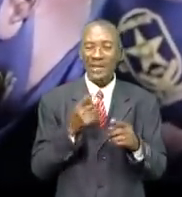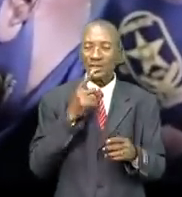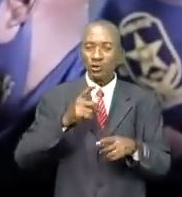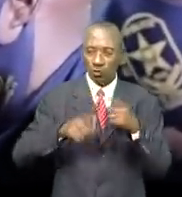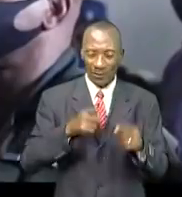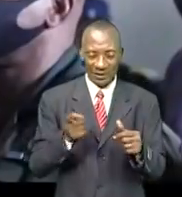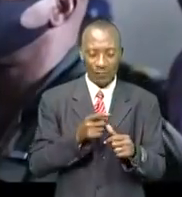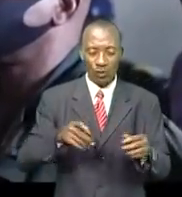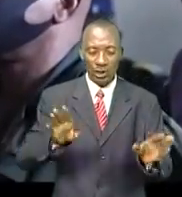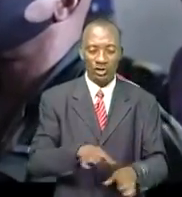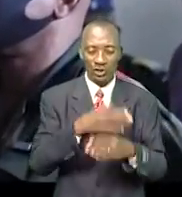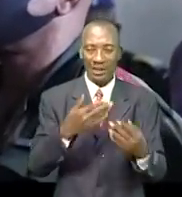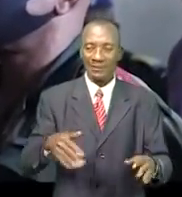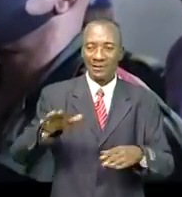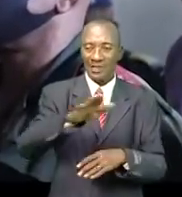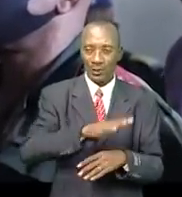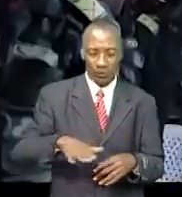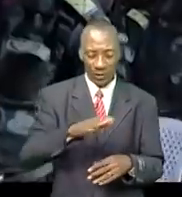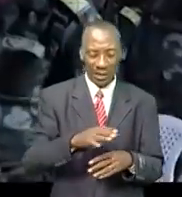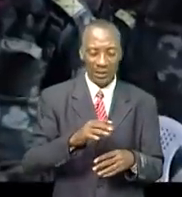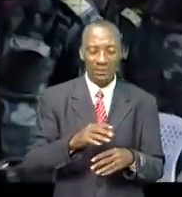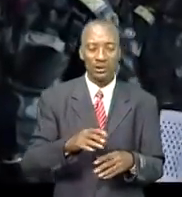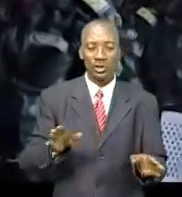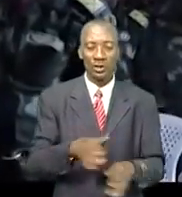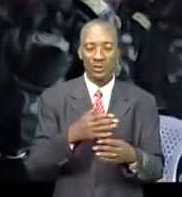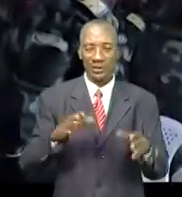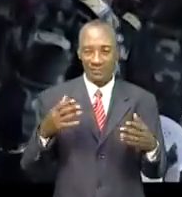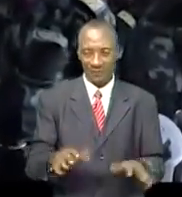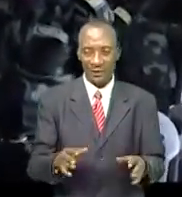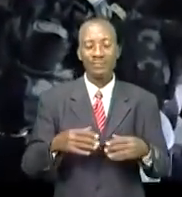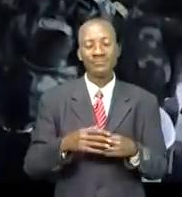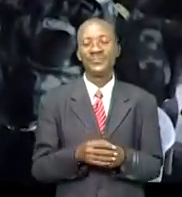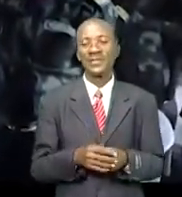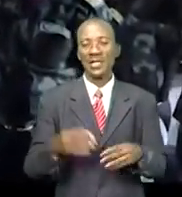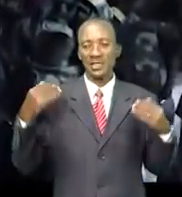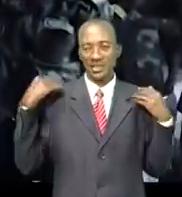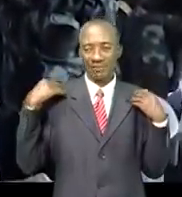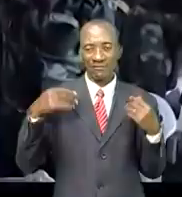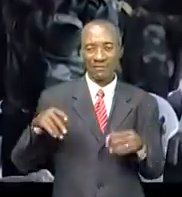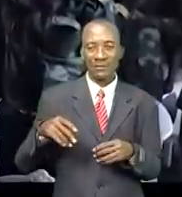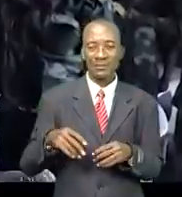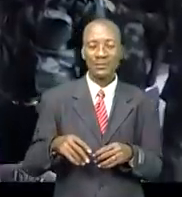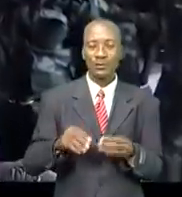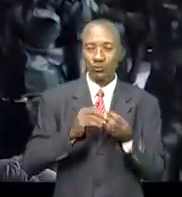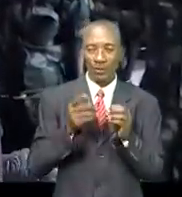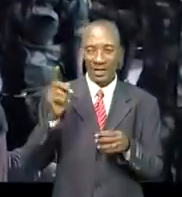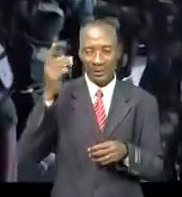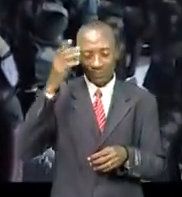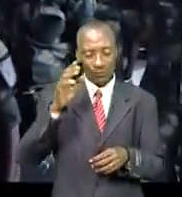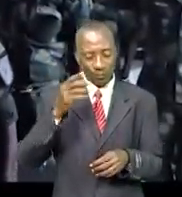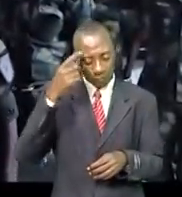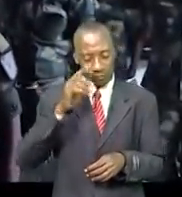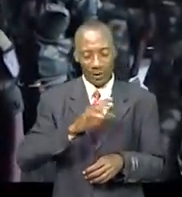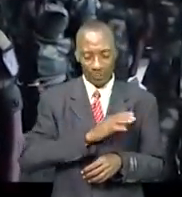région militaire, les commandants des opérations Soukola 2 et les commissaires provinciaux de la police nationale congolaise ont édifié l'assistance du